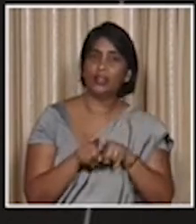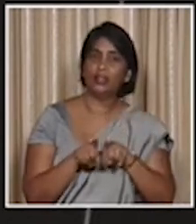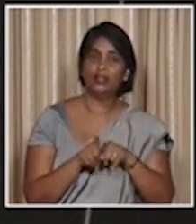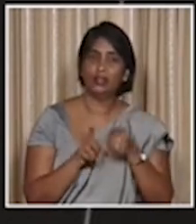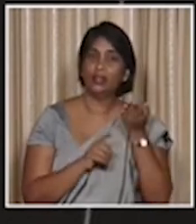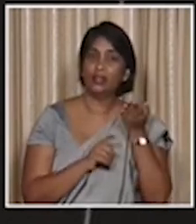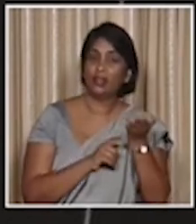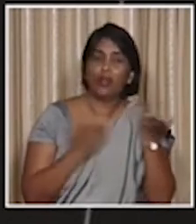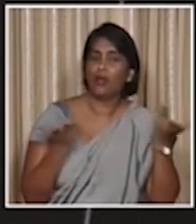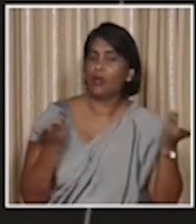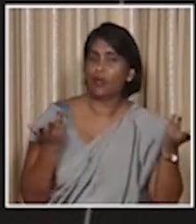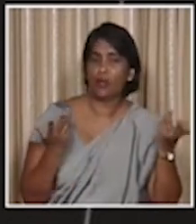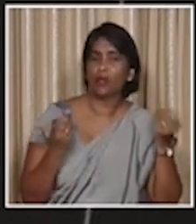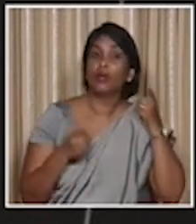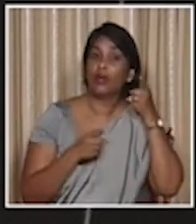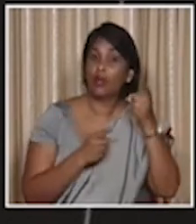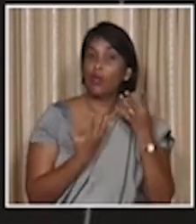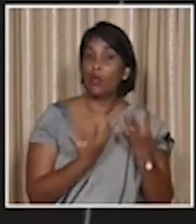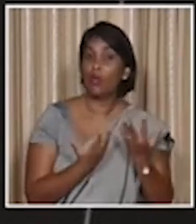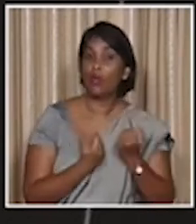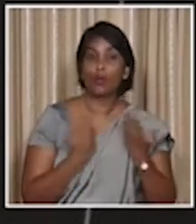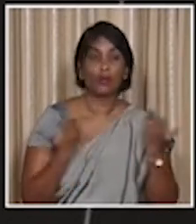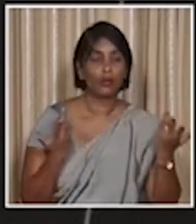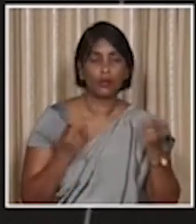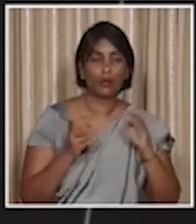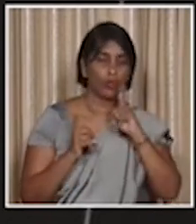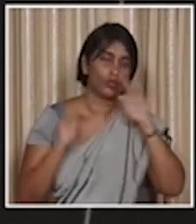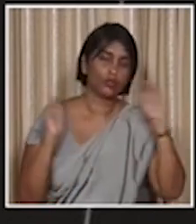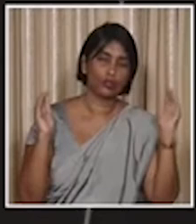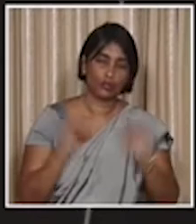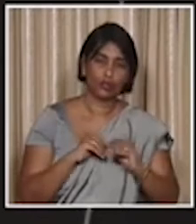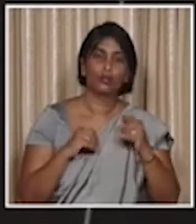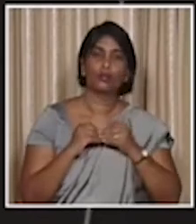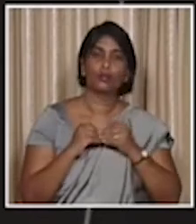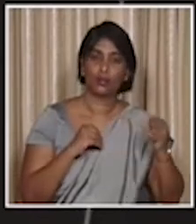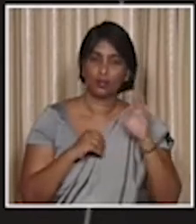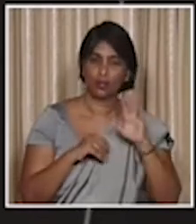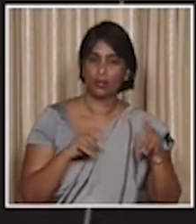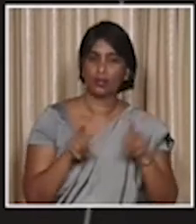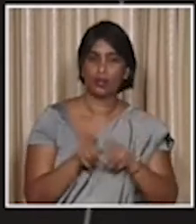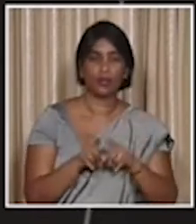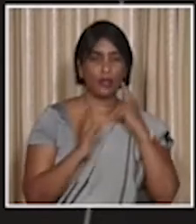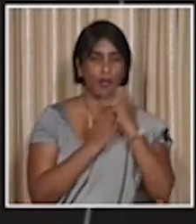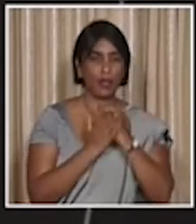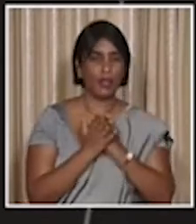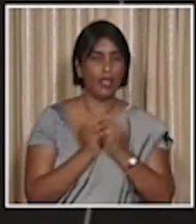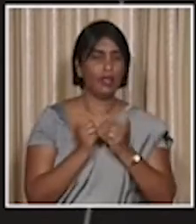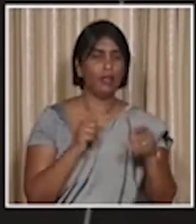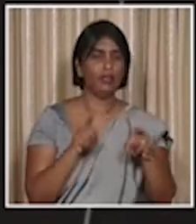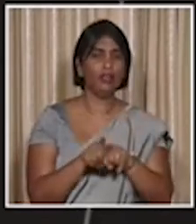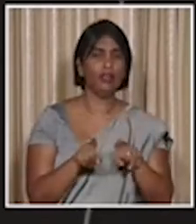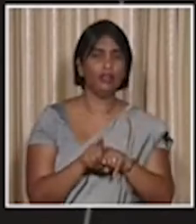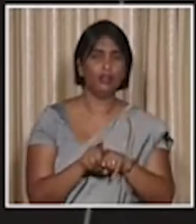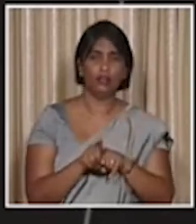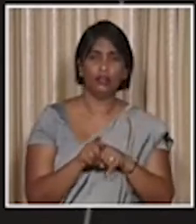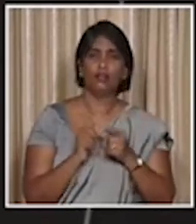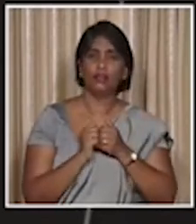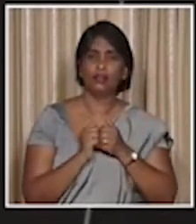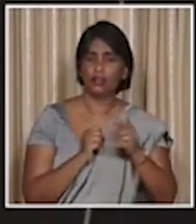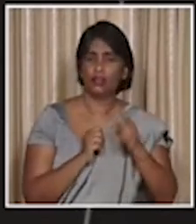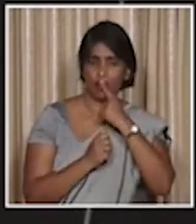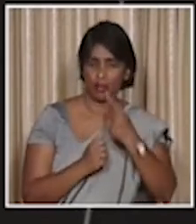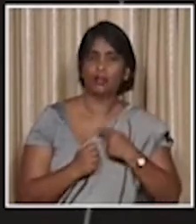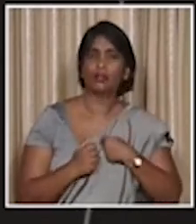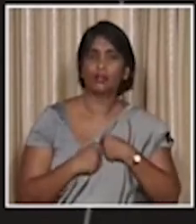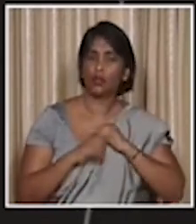ඉල්ලන්නේ? මොකක්ද ඕගලන්ට ඕනේ කියලා අපිට අඩුම ගානේ අපිට දැනගන්න තියන්න. අපිට කියන්න මොකක්ද ඕනේ?